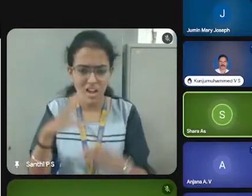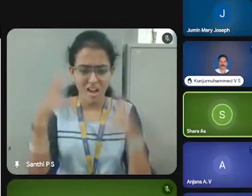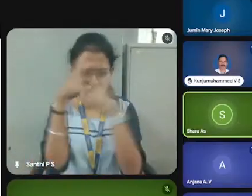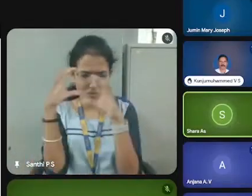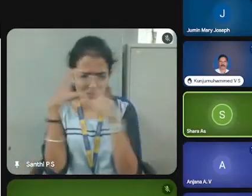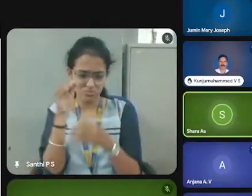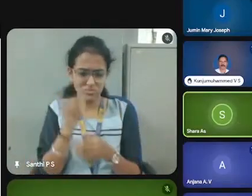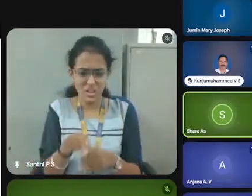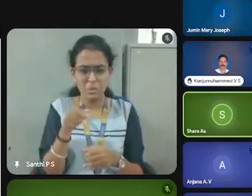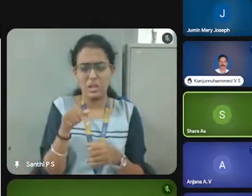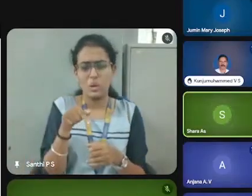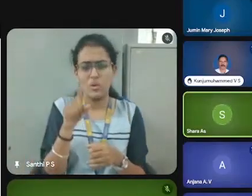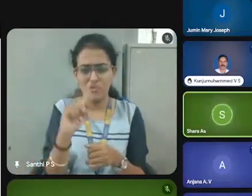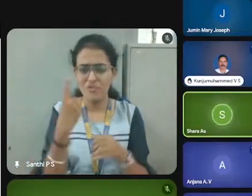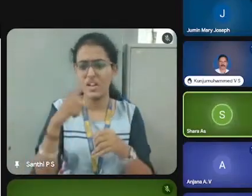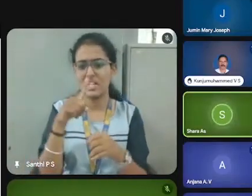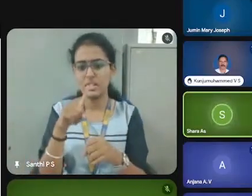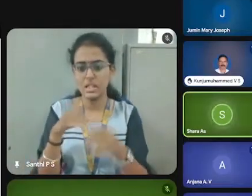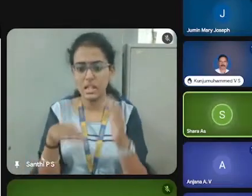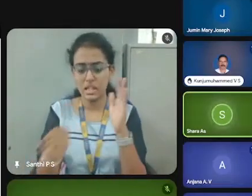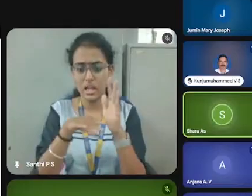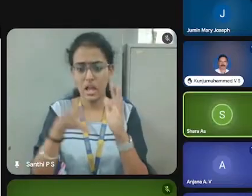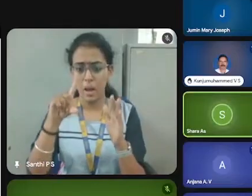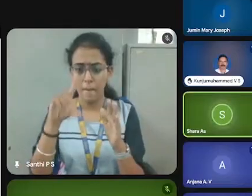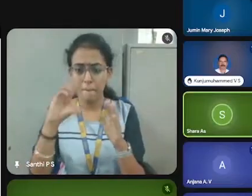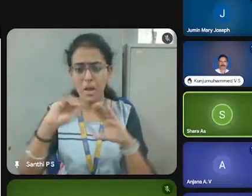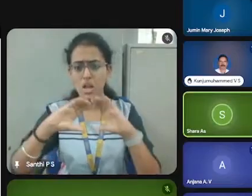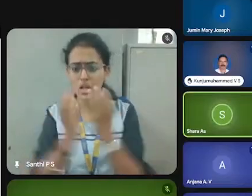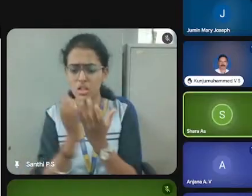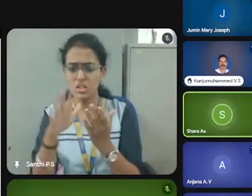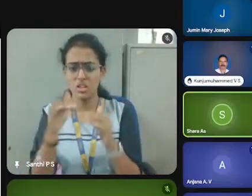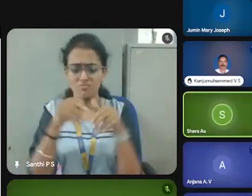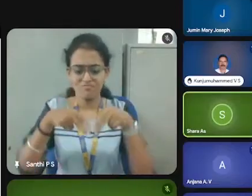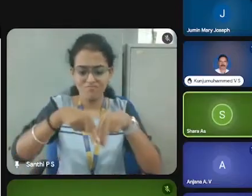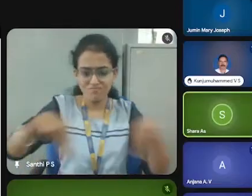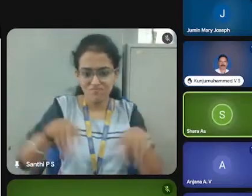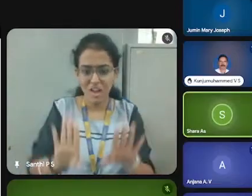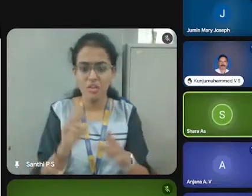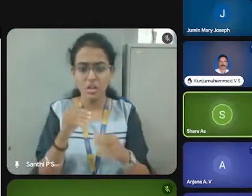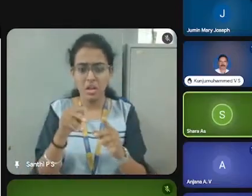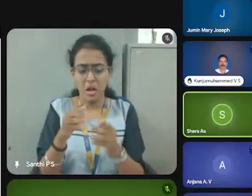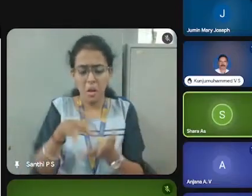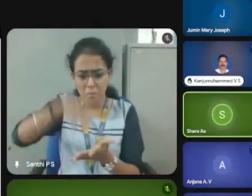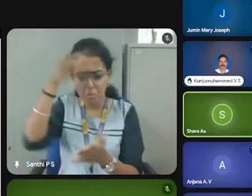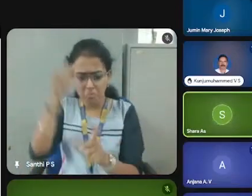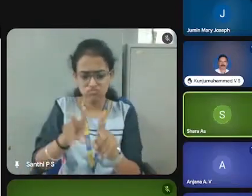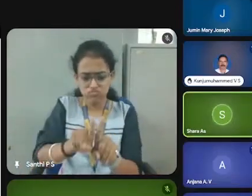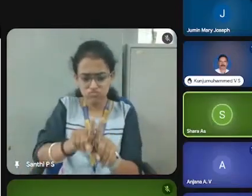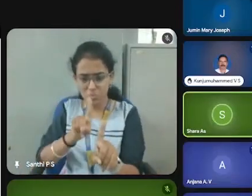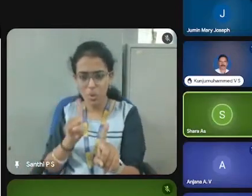ഇപ്പോൾ ജനറൽ സ്ട്രീമിൽ നിൽക്കുന്നത്. ഇപ്പൊ 10ാം ക്ലാസ്സിൽ വരുമ്പോൾ തന്നെ ധാരാളം കുട്ടികൾ ബോർഡർ ലൈൻ ഇന്റലിജൻസ് അല്ലെങ്കിൽ പഠന പിന്നോക്കാവസ്ഥ